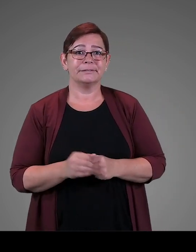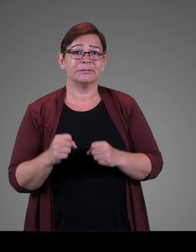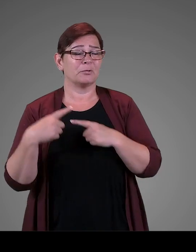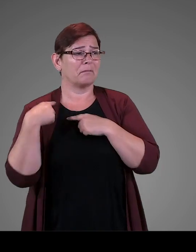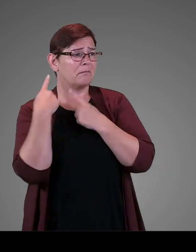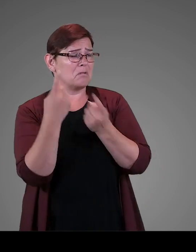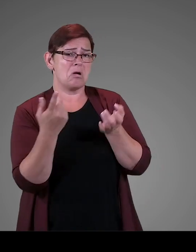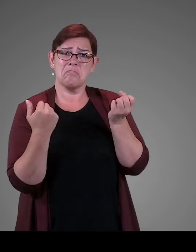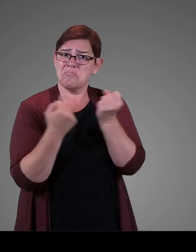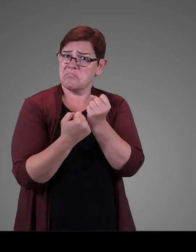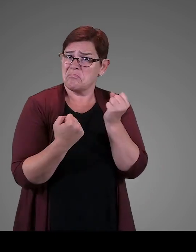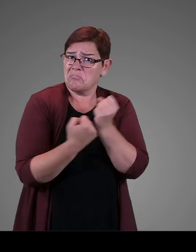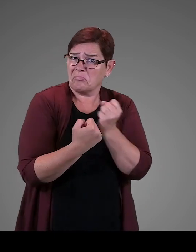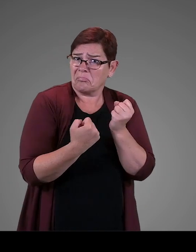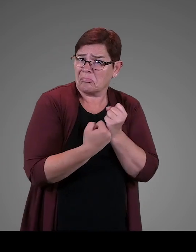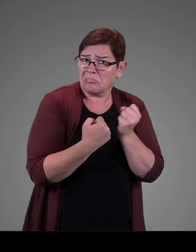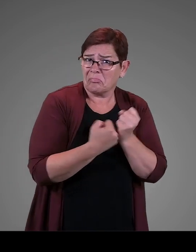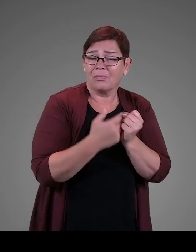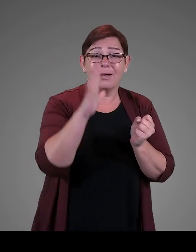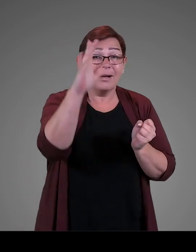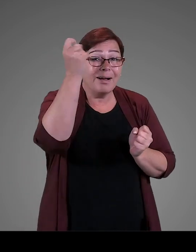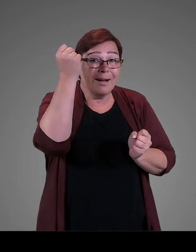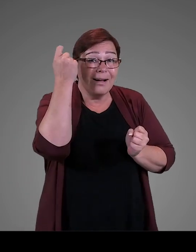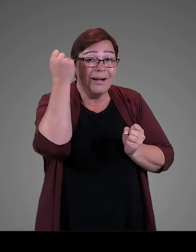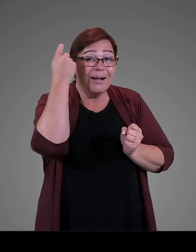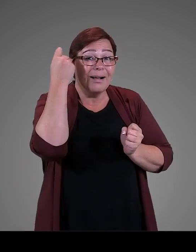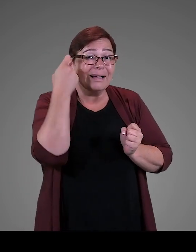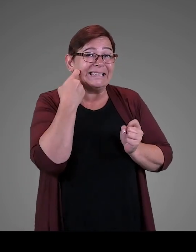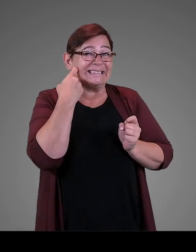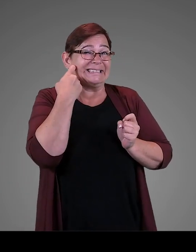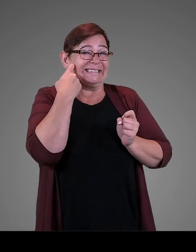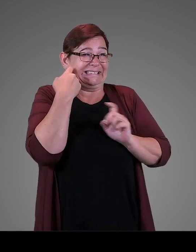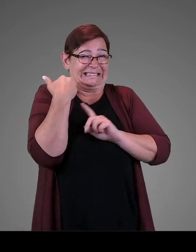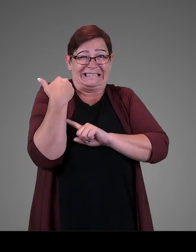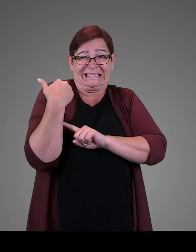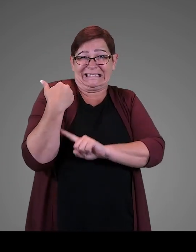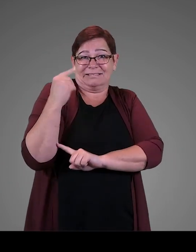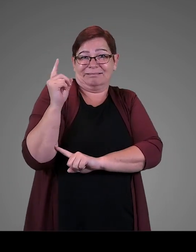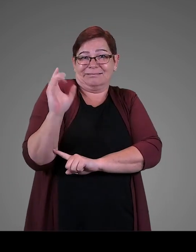présent, on est soutenu. Toutefois,